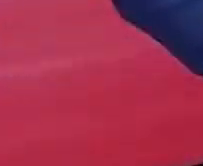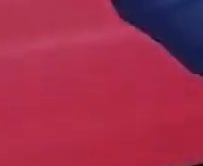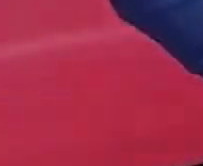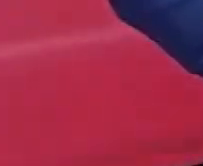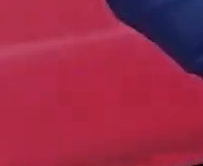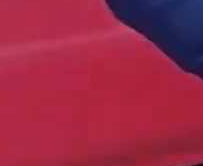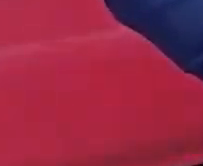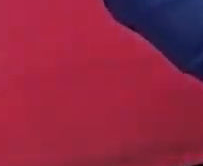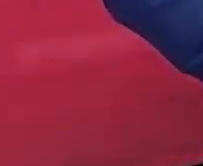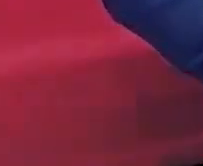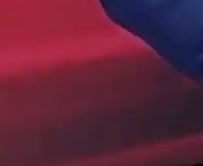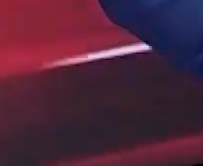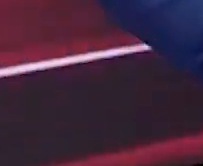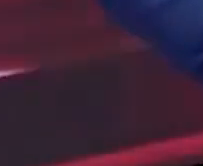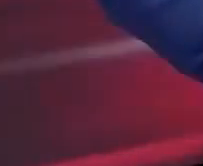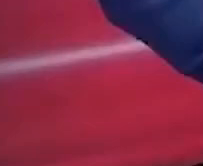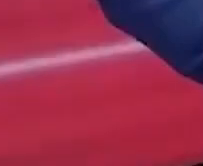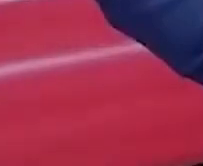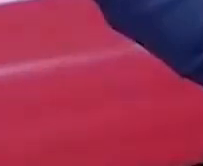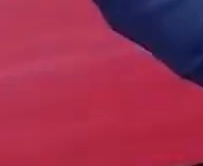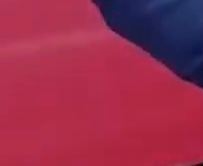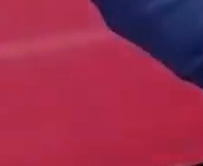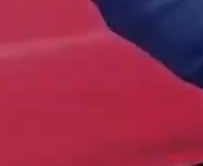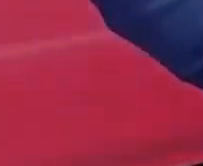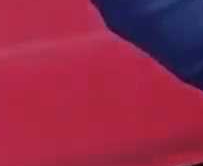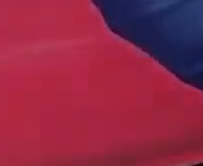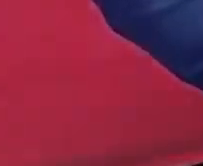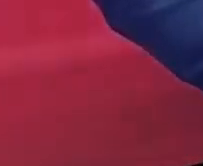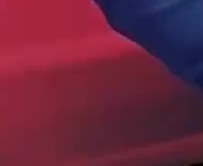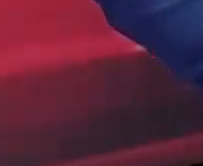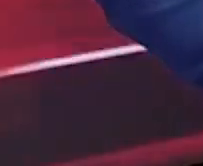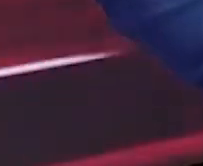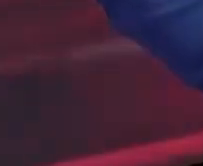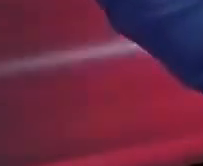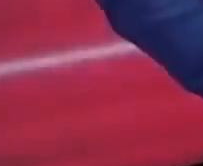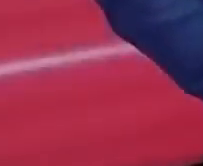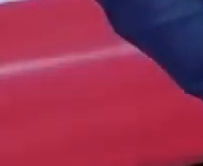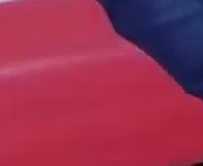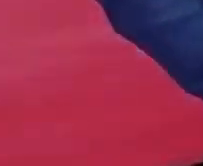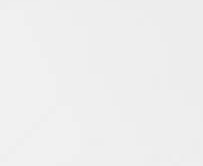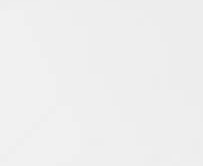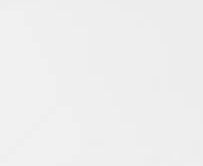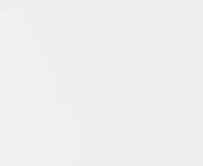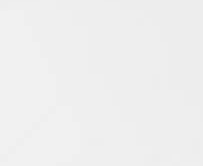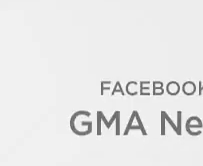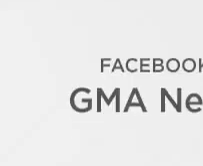abroad, samahan nyo kami sa GMA Pinoy TV at sa www.gmanews.tv.